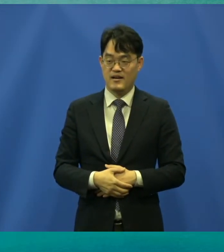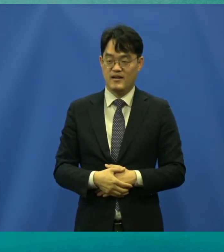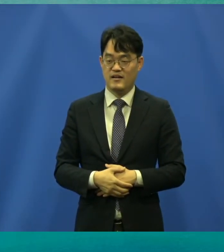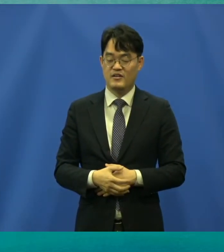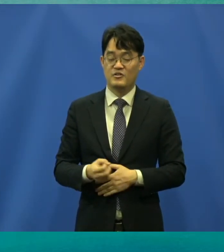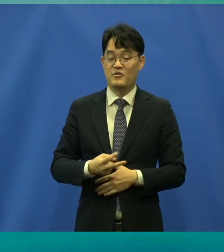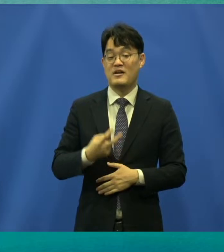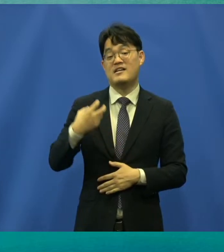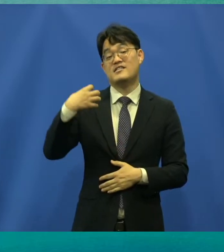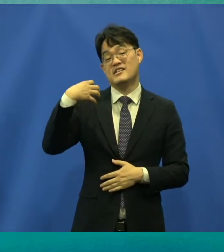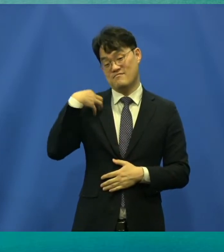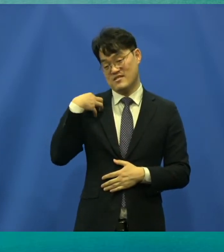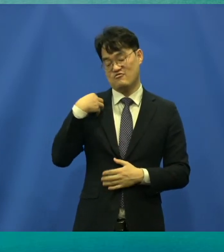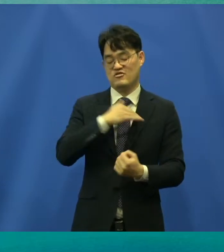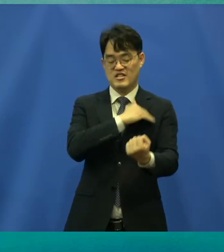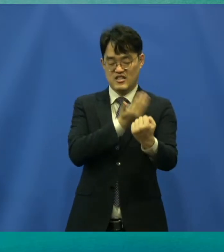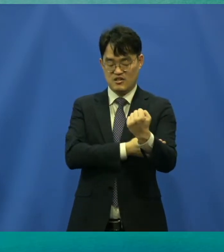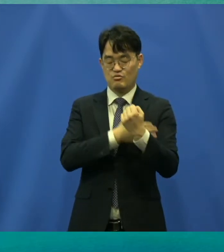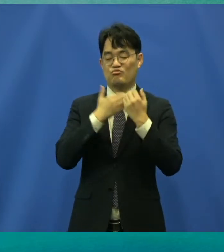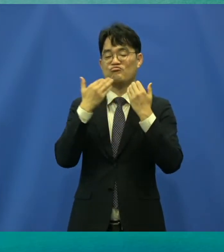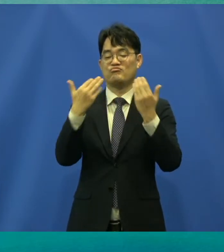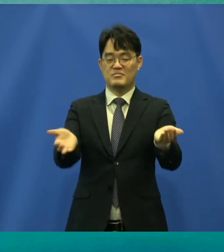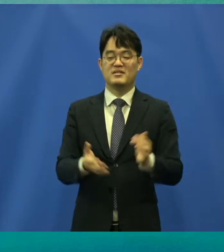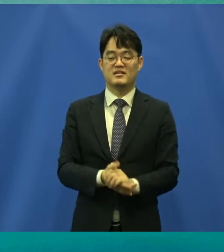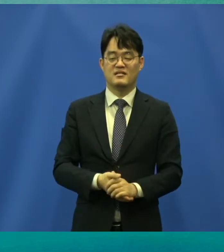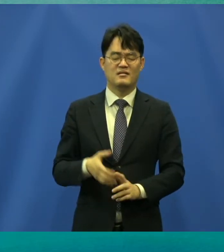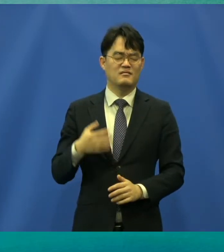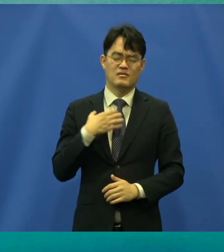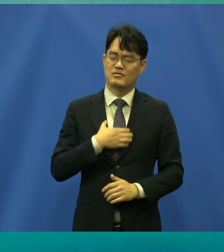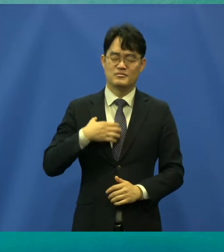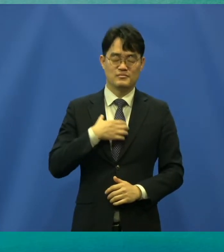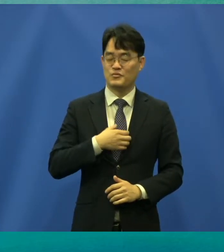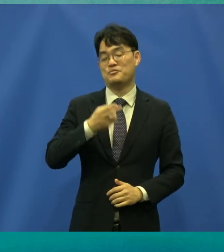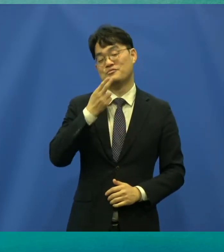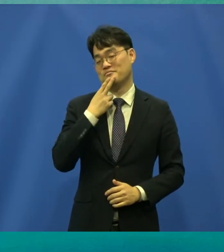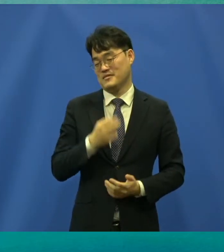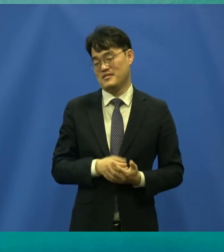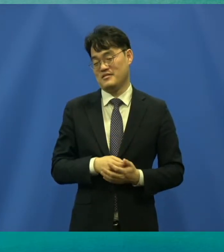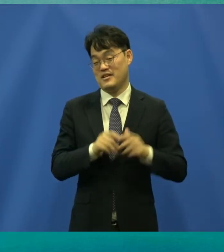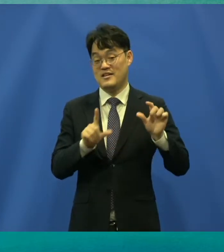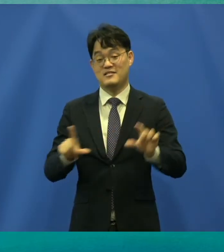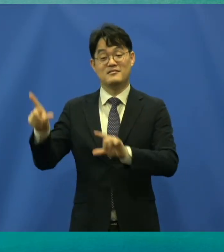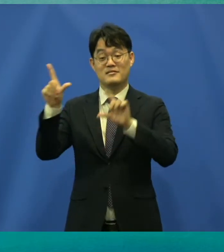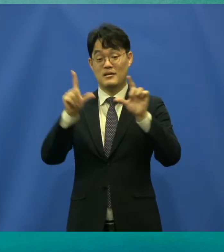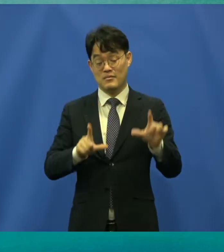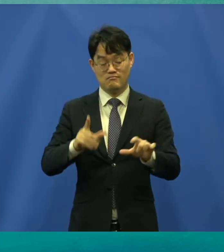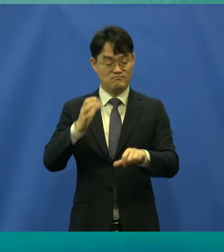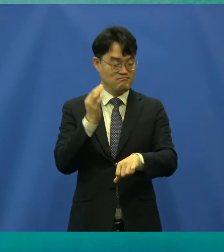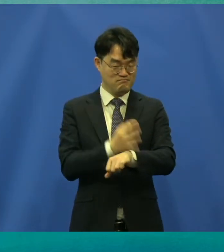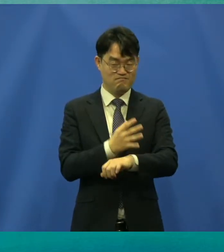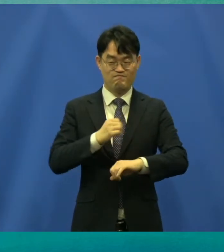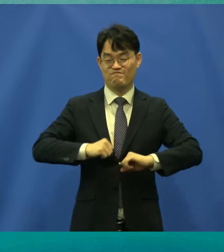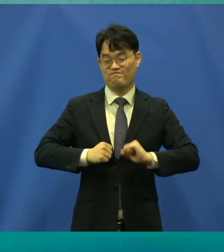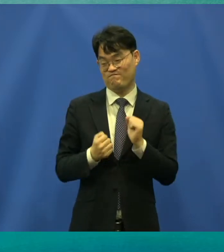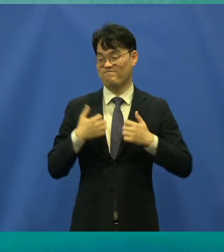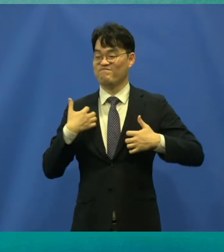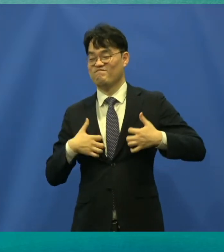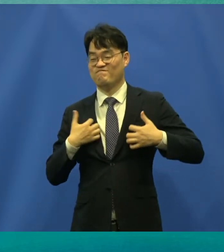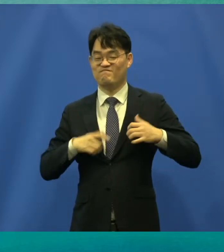있는 능력도 주십니다. 걱정할 게 없습니다. 삶이 심플해집니다.